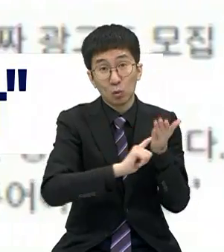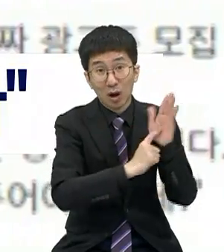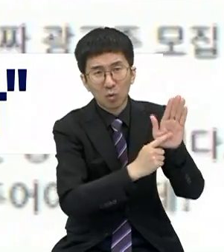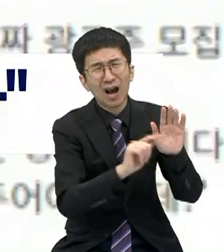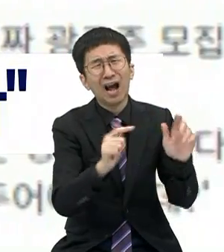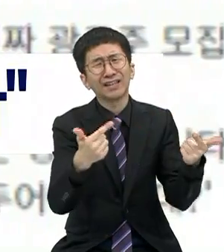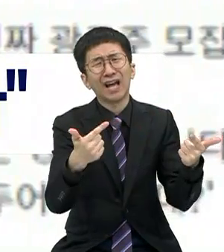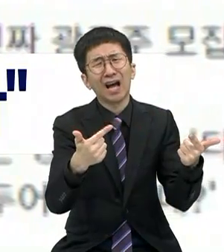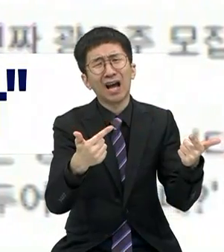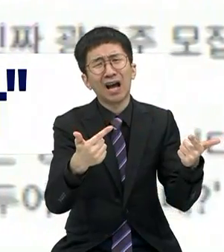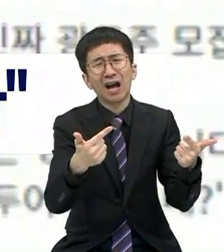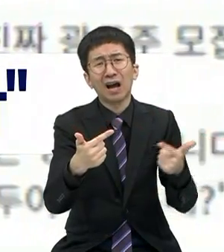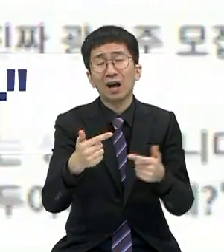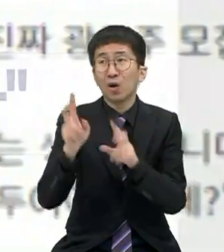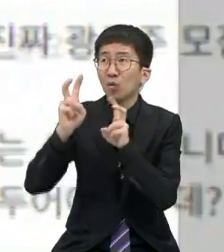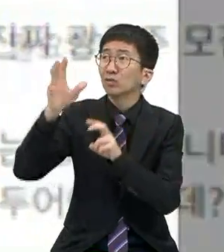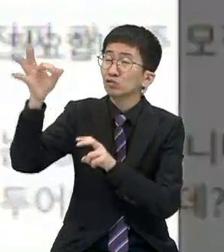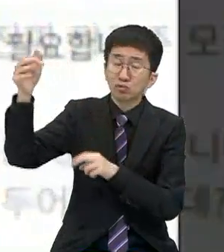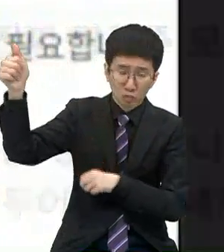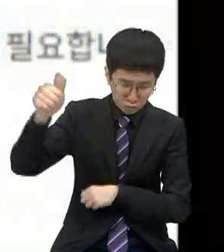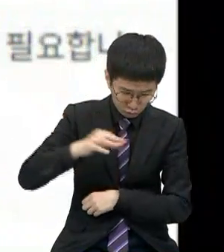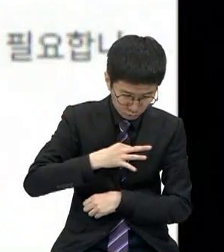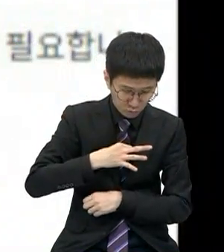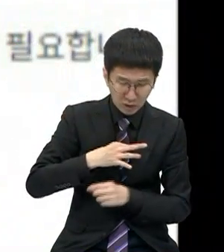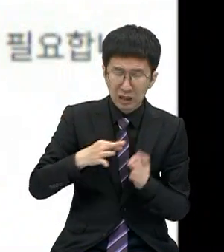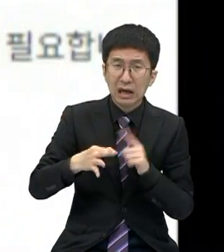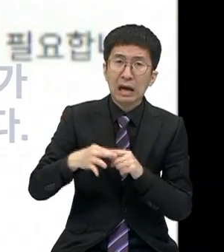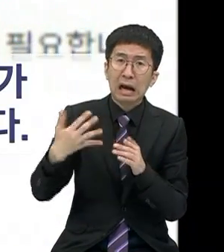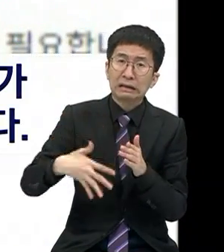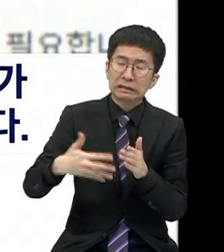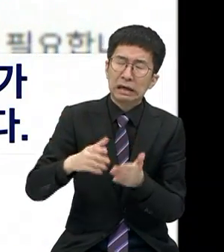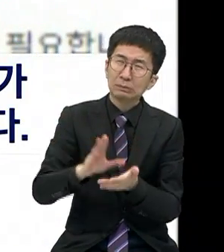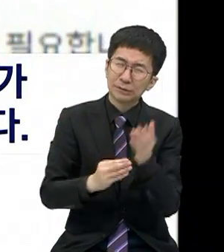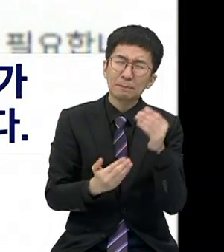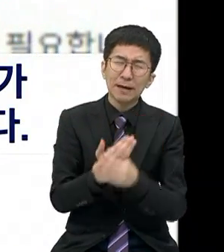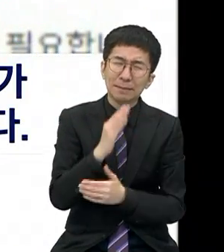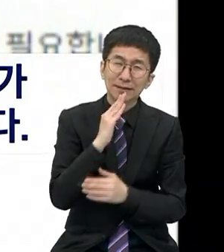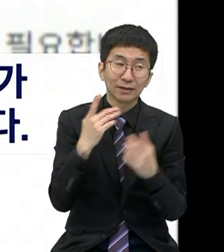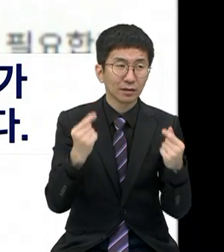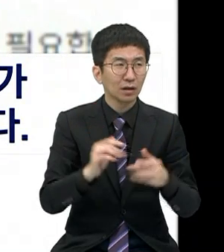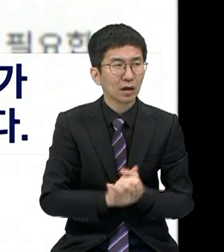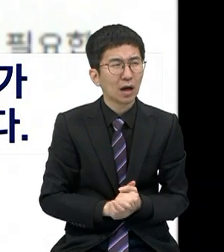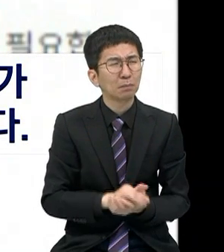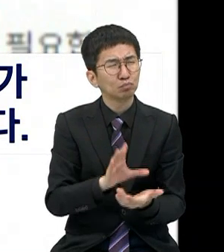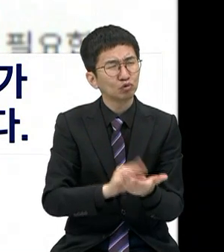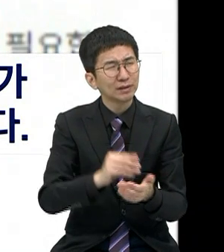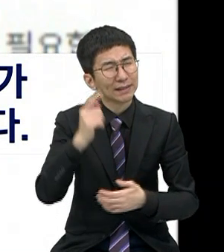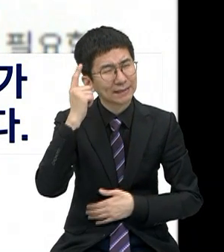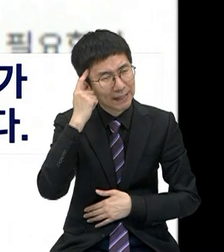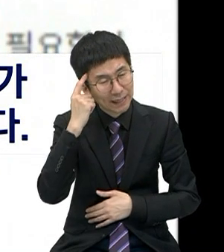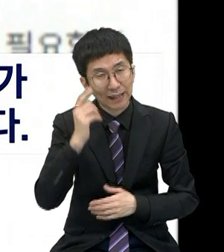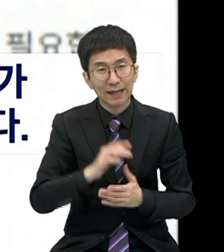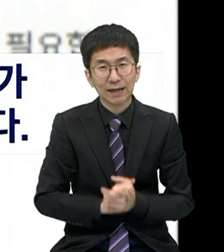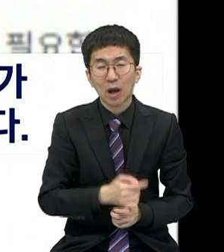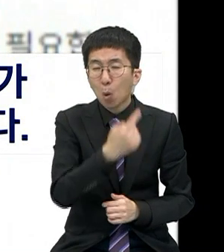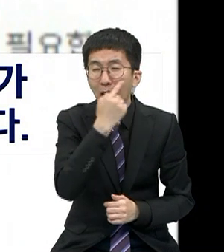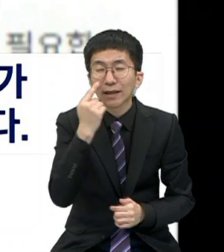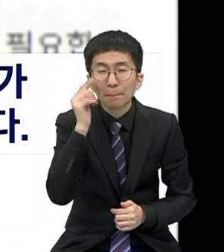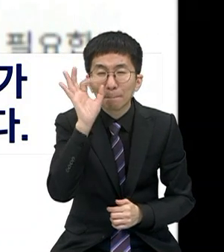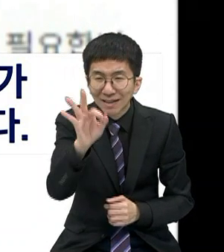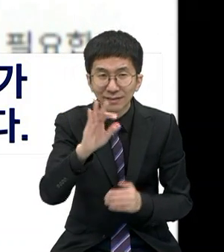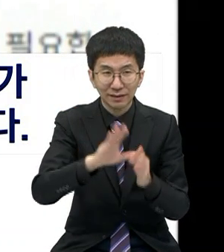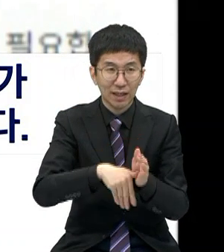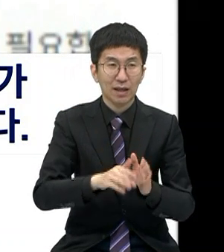수익구조 의 문제점을 인정했습니다 문제가 얻자 뭐 까라는 생각보 지낸 하는거